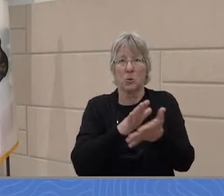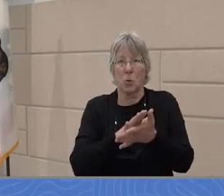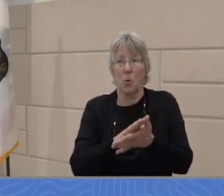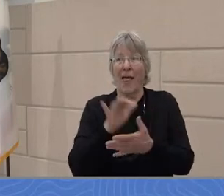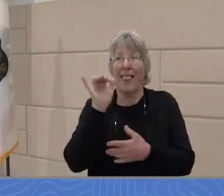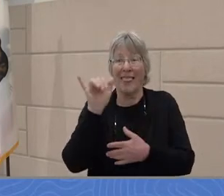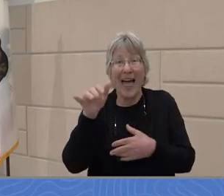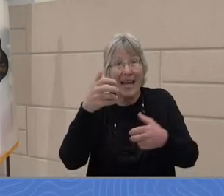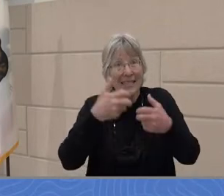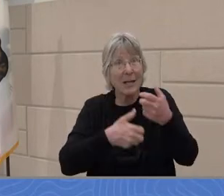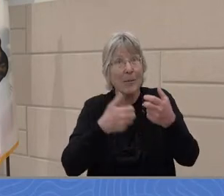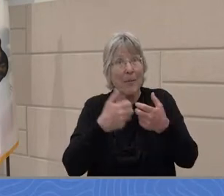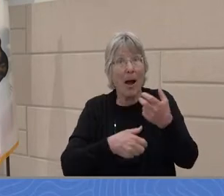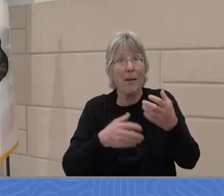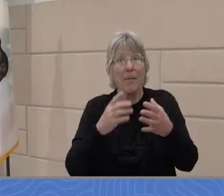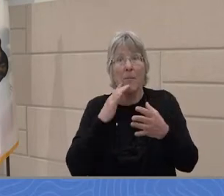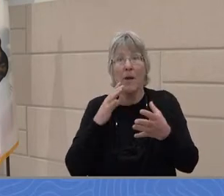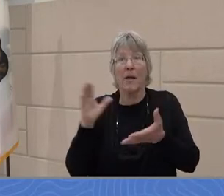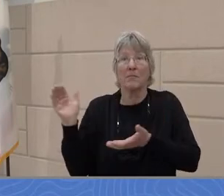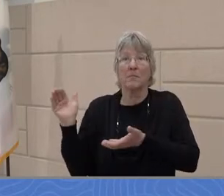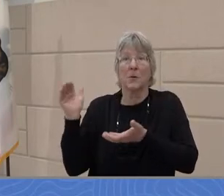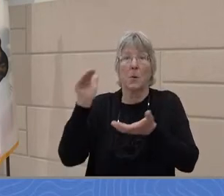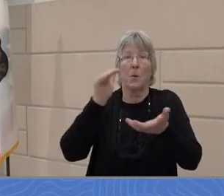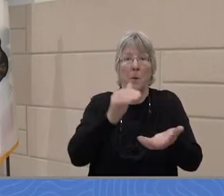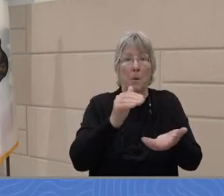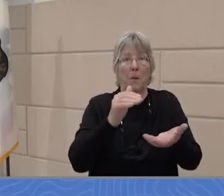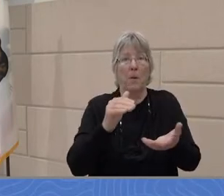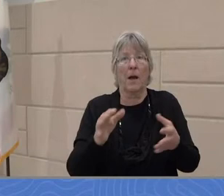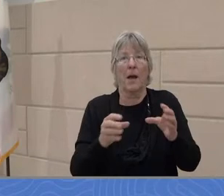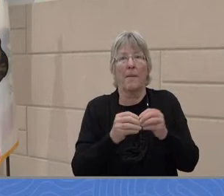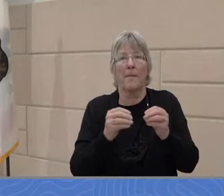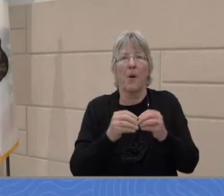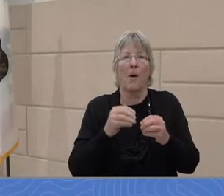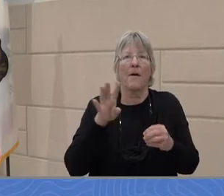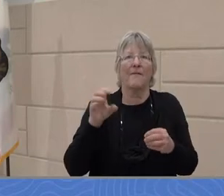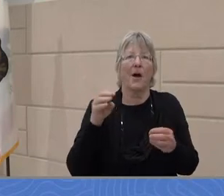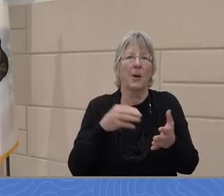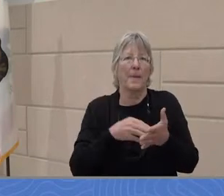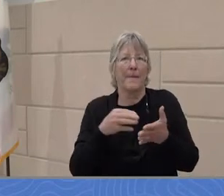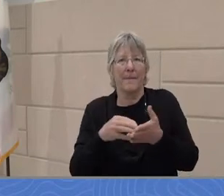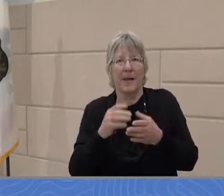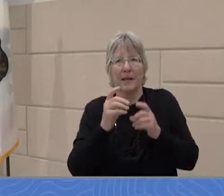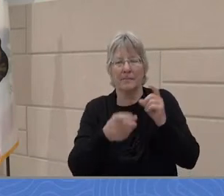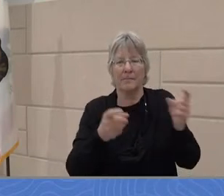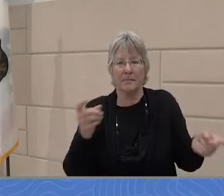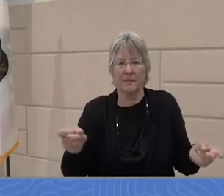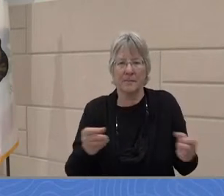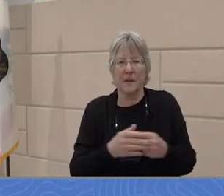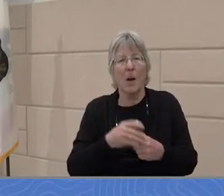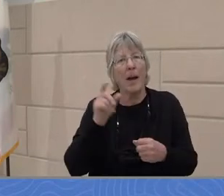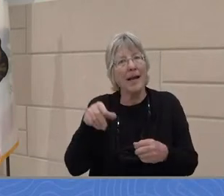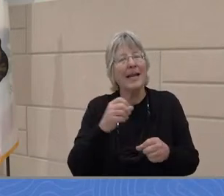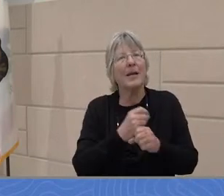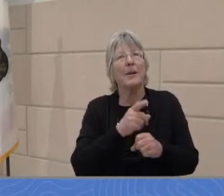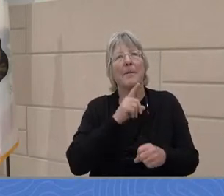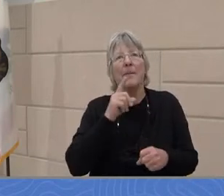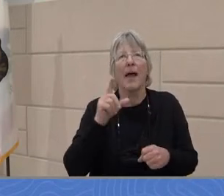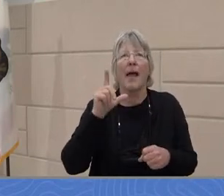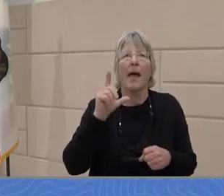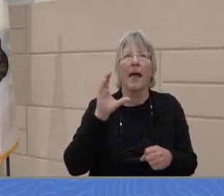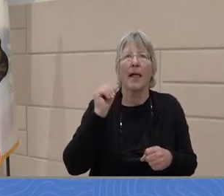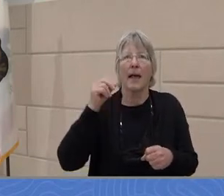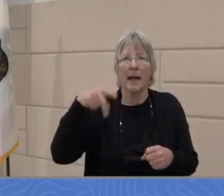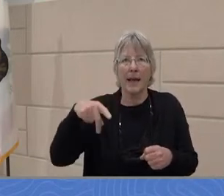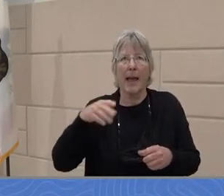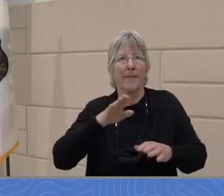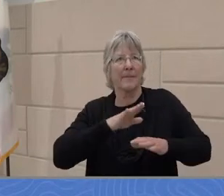านั่นก็เชี่ยปัญหาได้สาเมียนรวยจำนวนบุญรวยเลียนดอลลาร์ยังตราตะทวยานาด